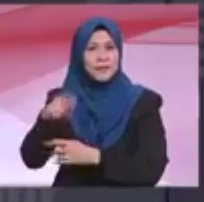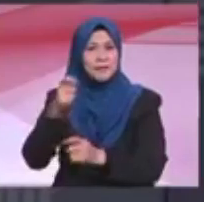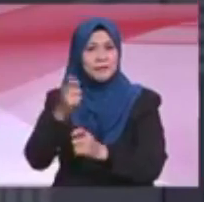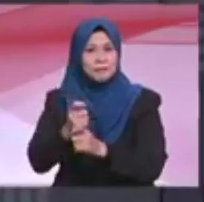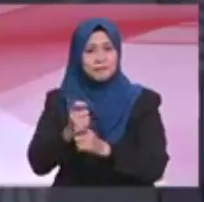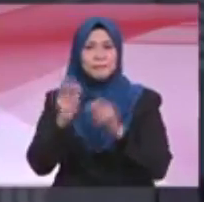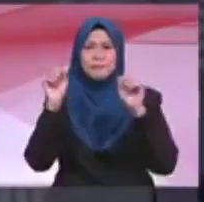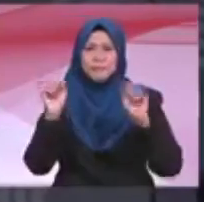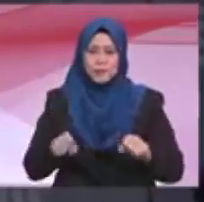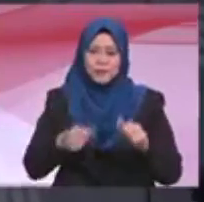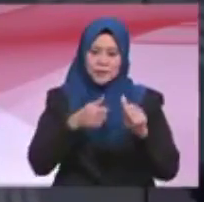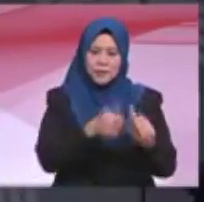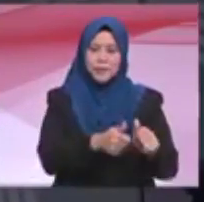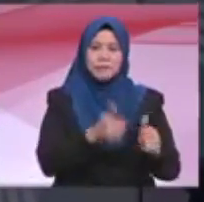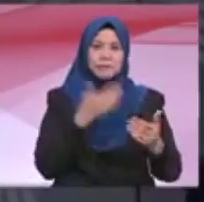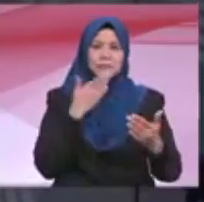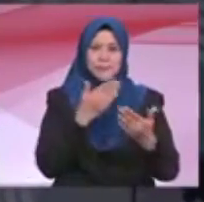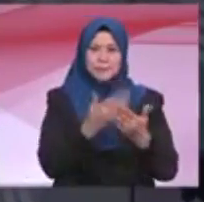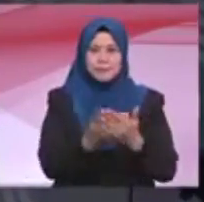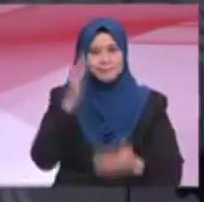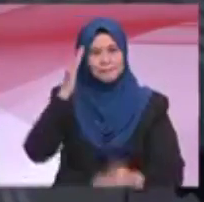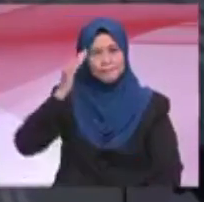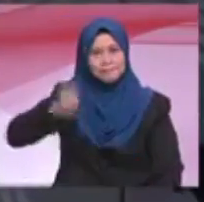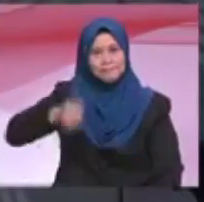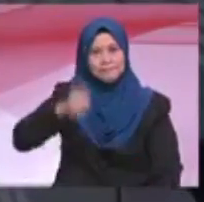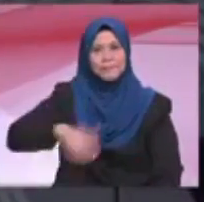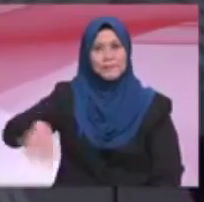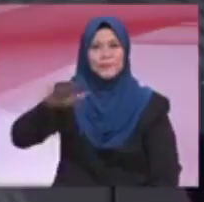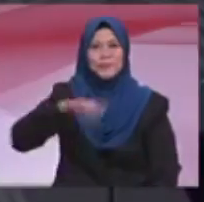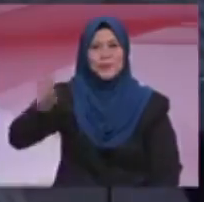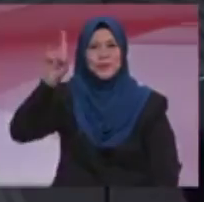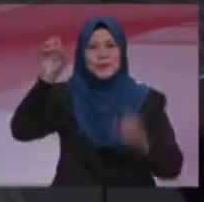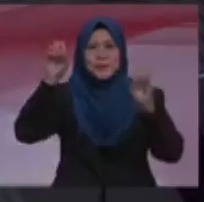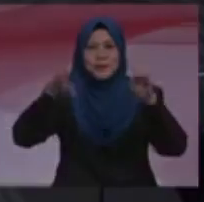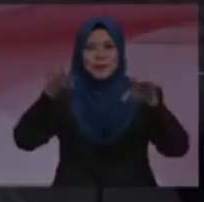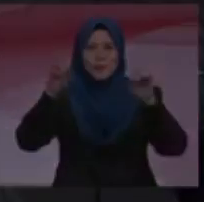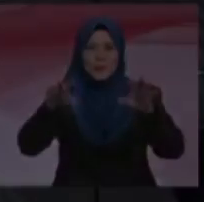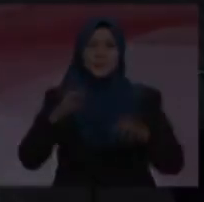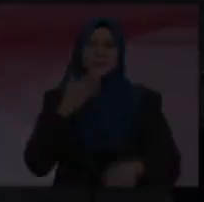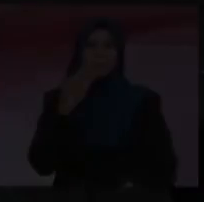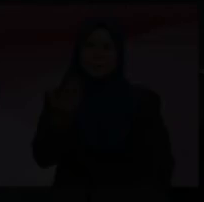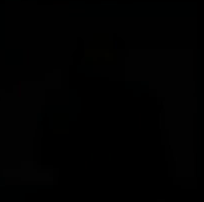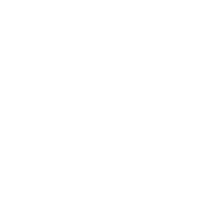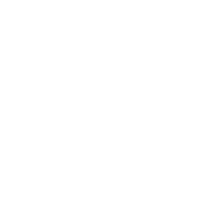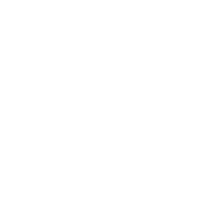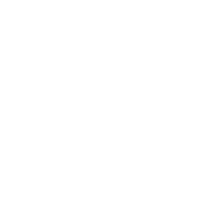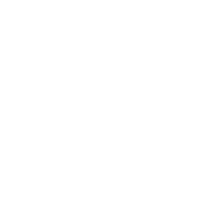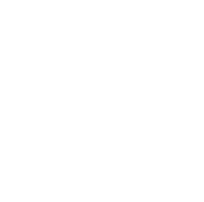ditetapkan dapat dipatuhi dengan baik. Sekian, assalamualaikum warahmatullahi wabarakatuh. Terima kasih.